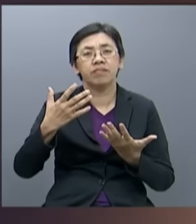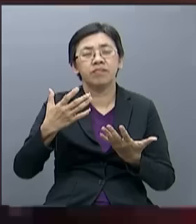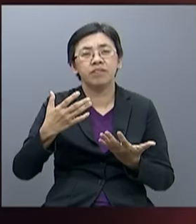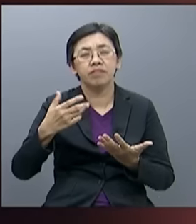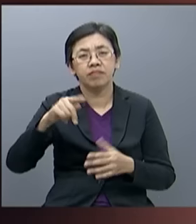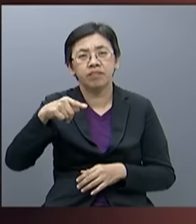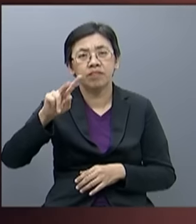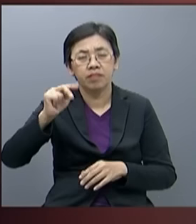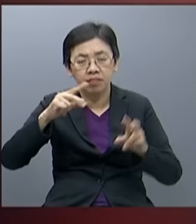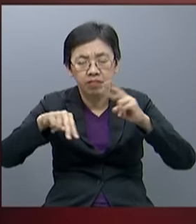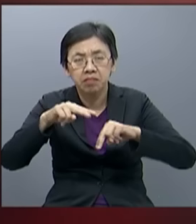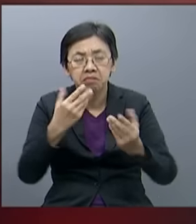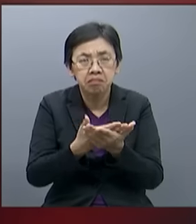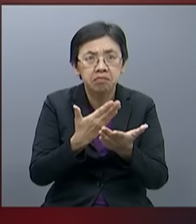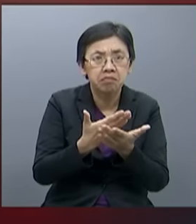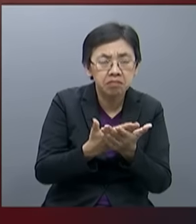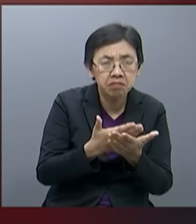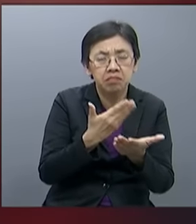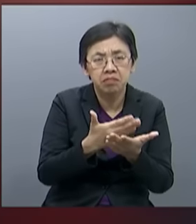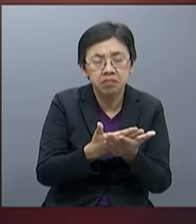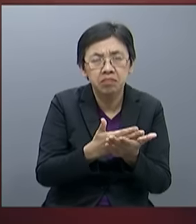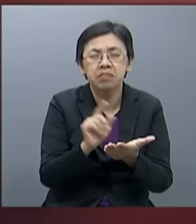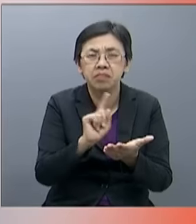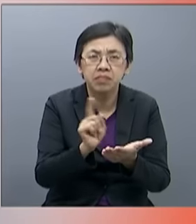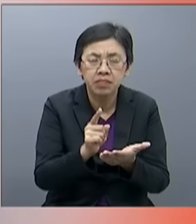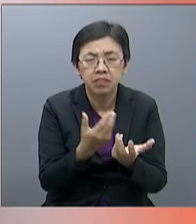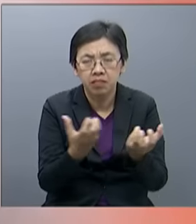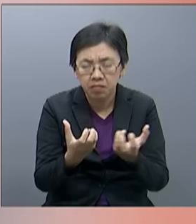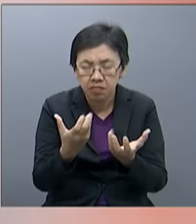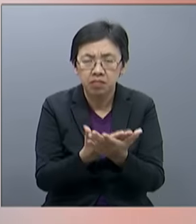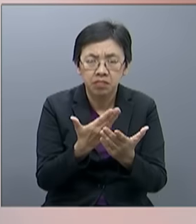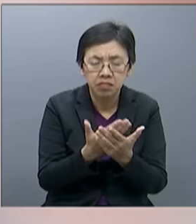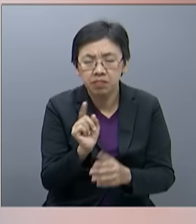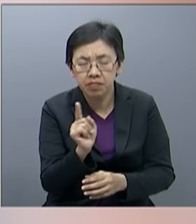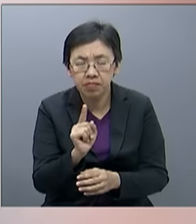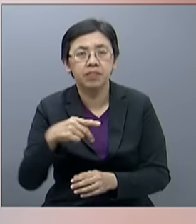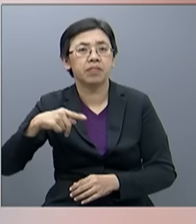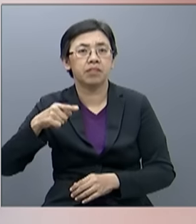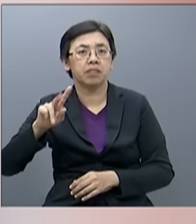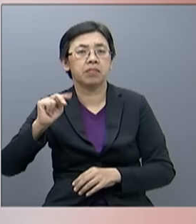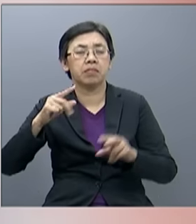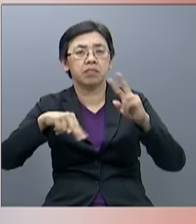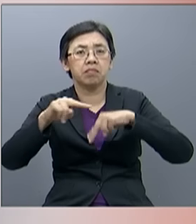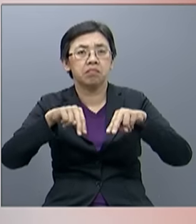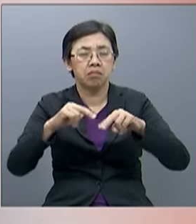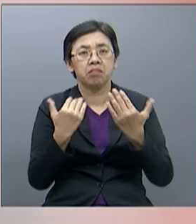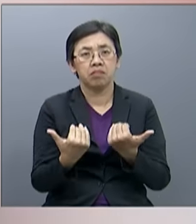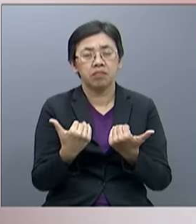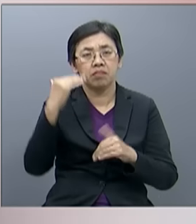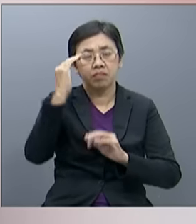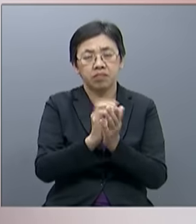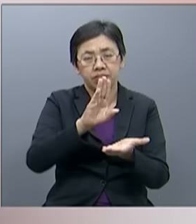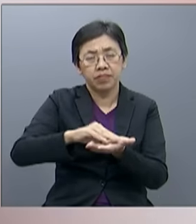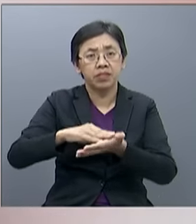อกเงินดำเนินการตรวจสอบเส้นทางการเงินและทรัพย์สินที่ได้มาส่วนการขยายผลทางคดีตำรวจอยู่ระหว่างรวบรวมหลักฐาน